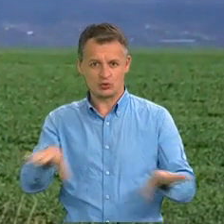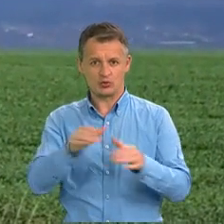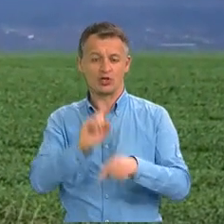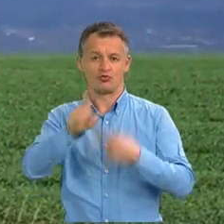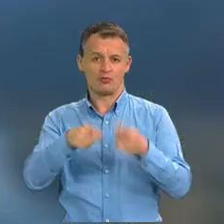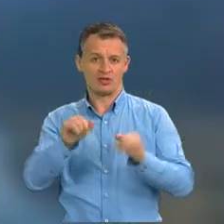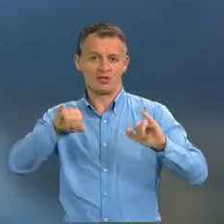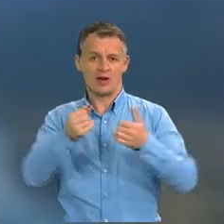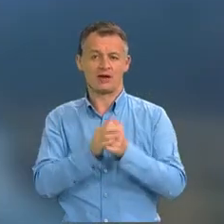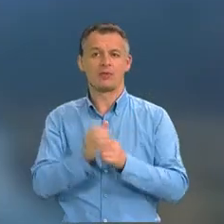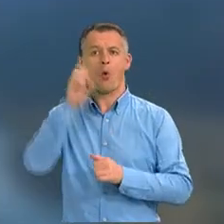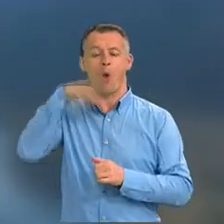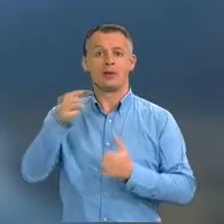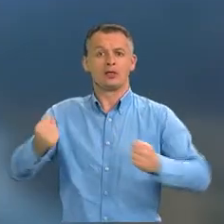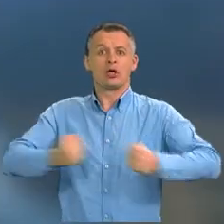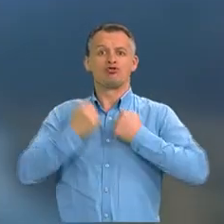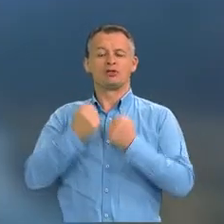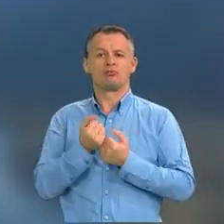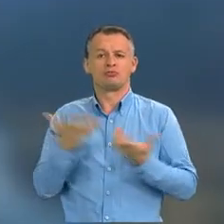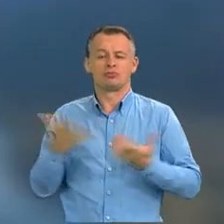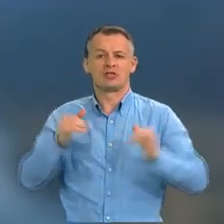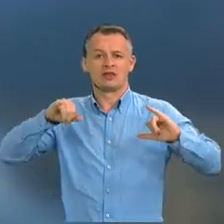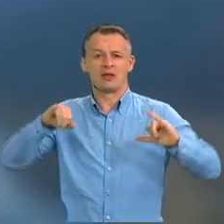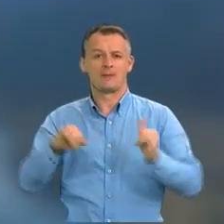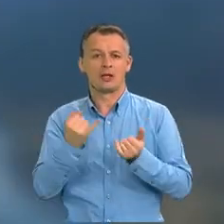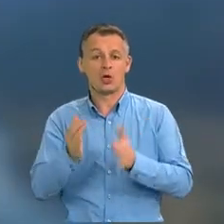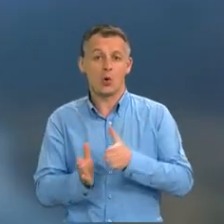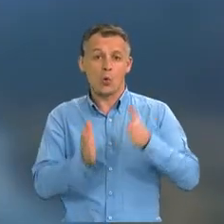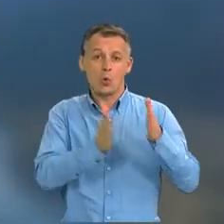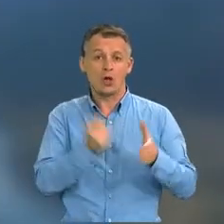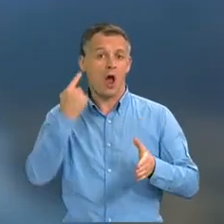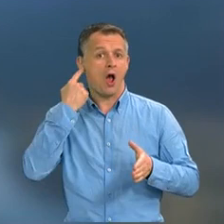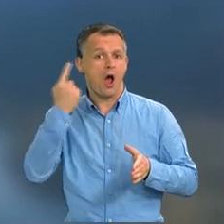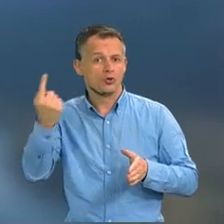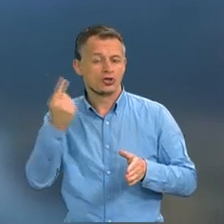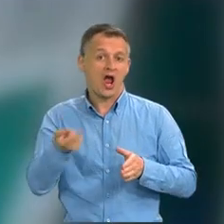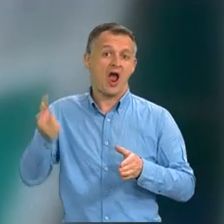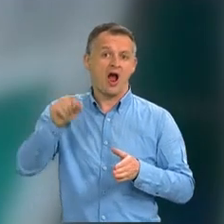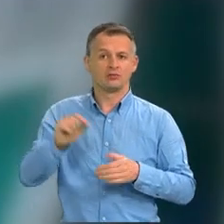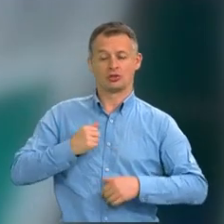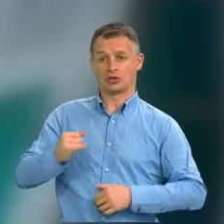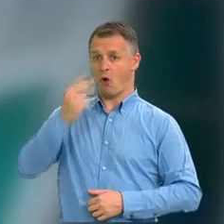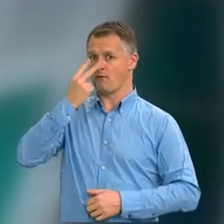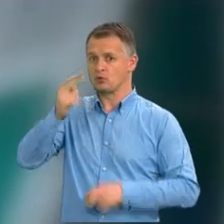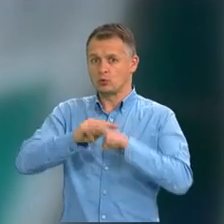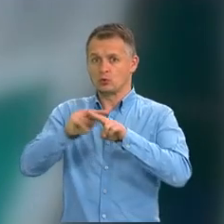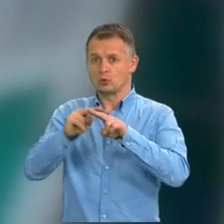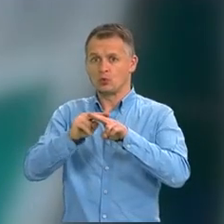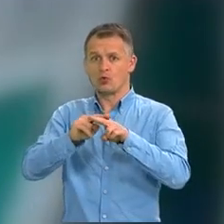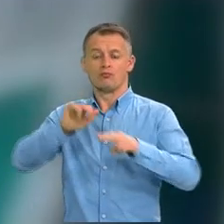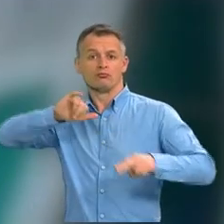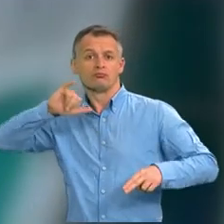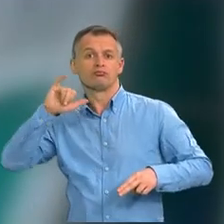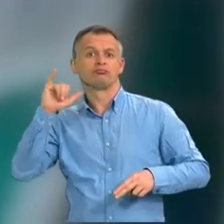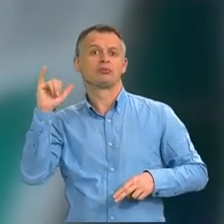incidentului. Oamenii au fost îngroziți de cele întâmplate, unii au auzit, alții ba chiar și au văzut cum zboară racheta și se